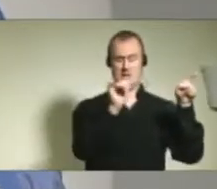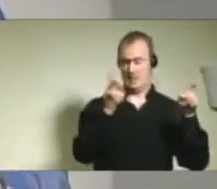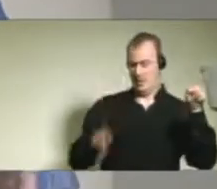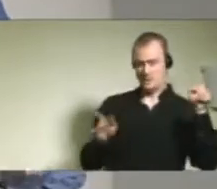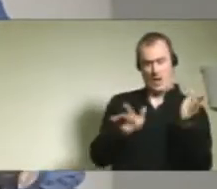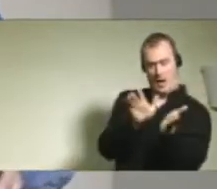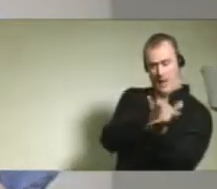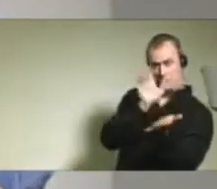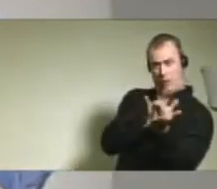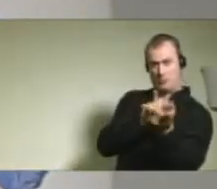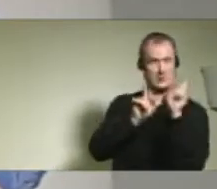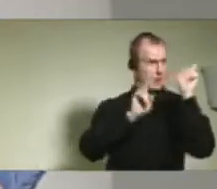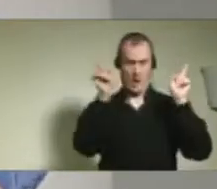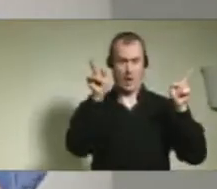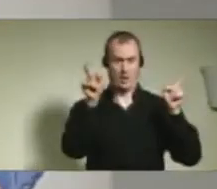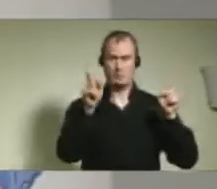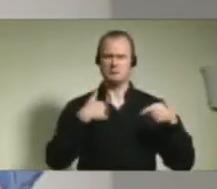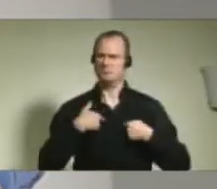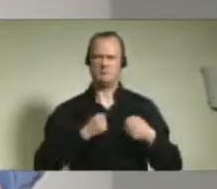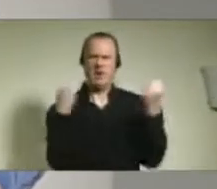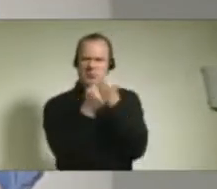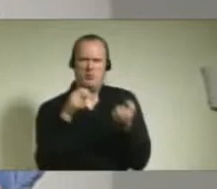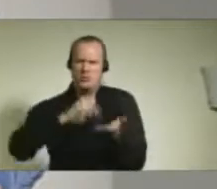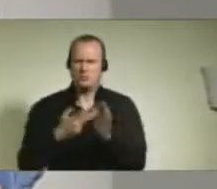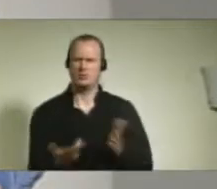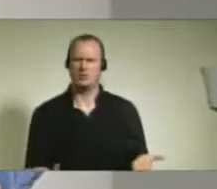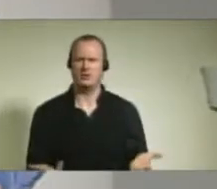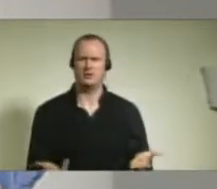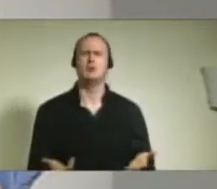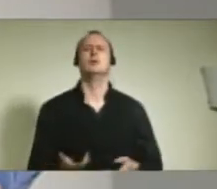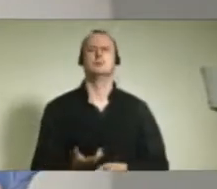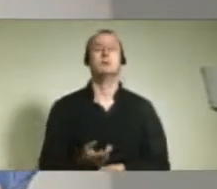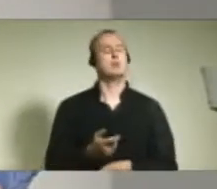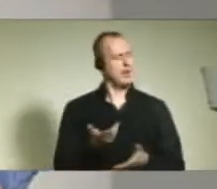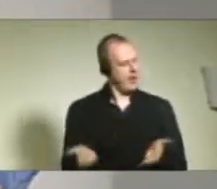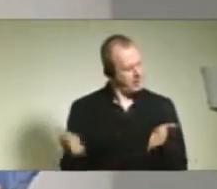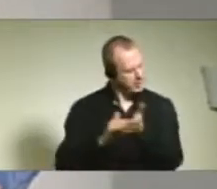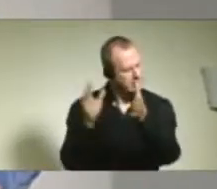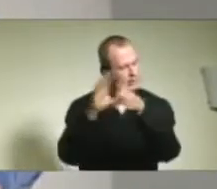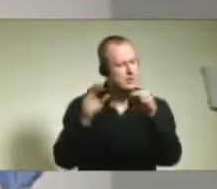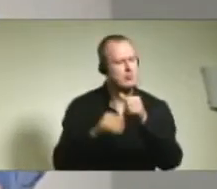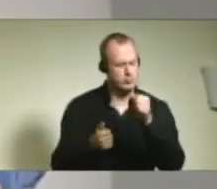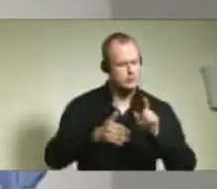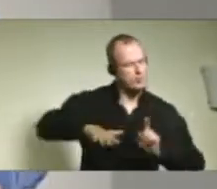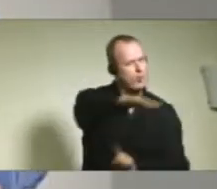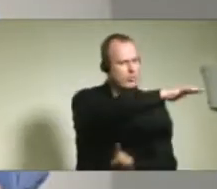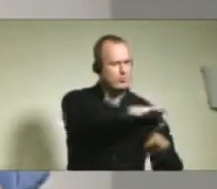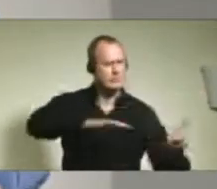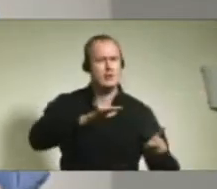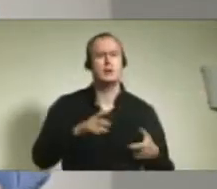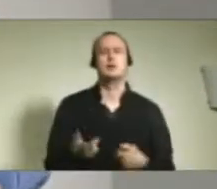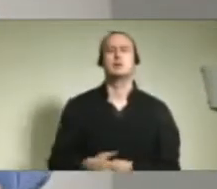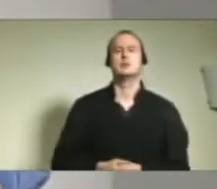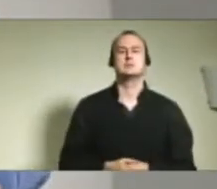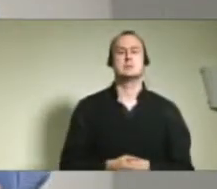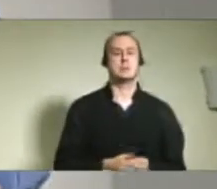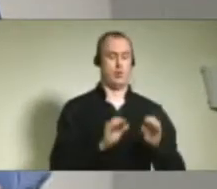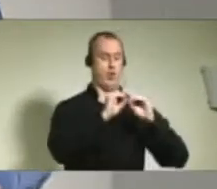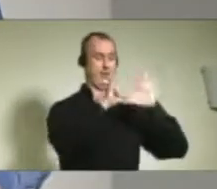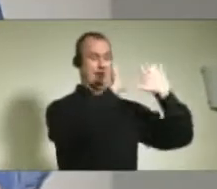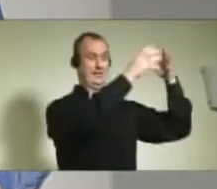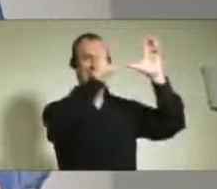les gens. Et la réalité, c'est que, et là aussi je vous situe en ce qui concerne ces institutions, entre guillemets, c'est